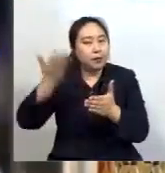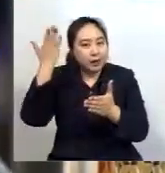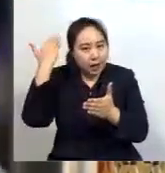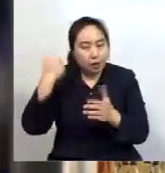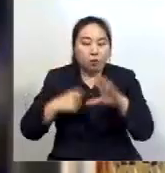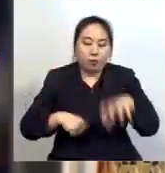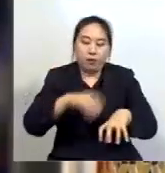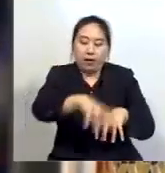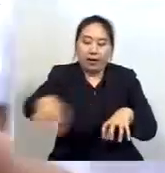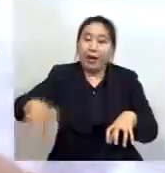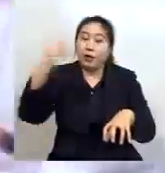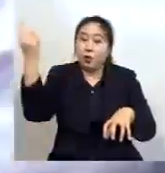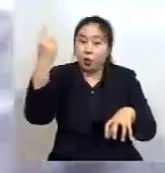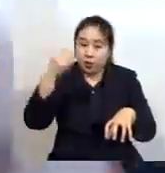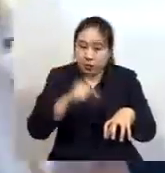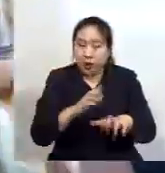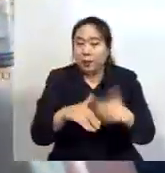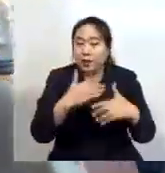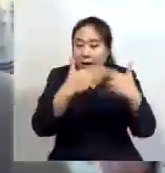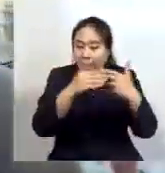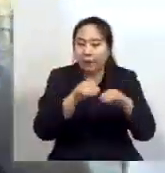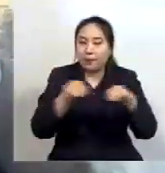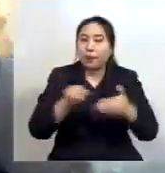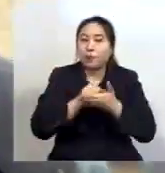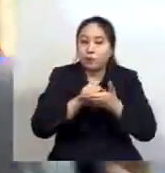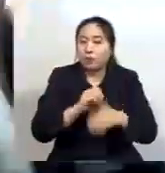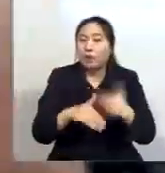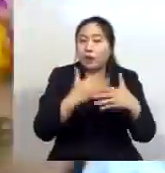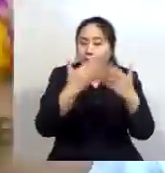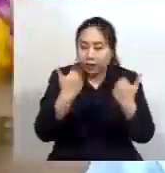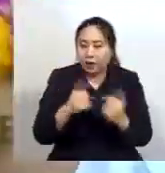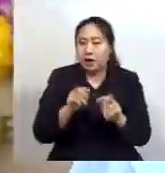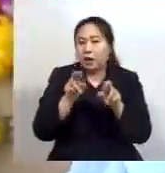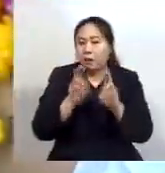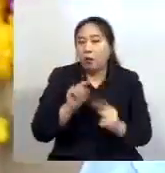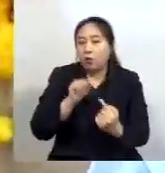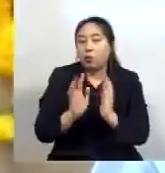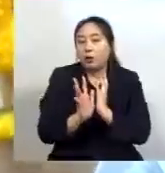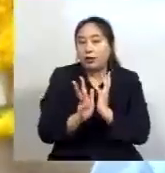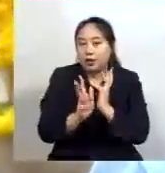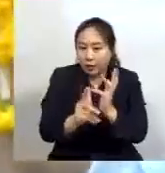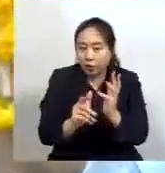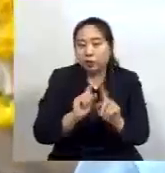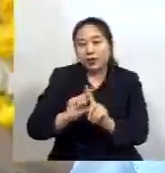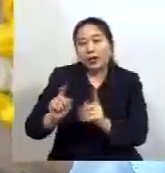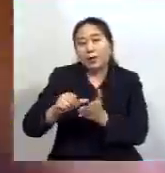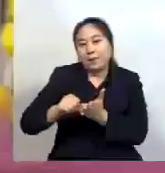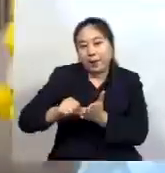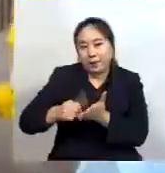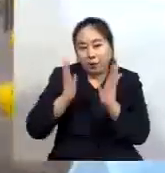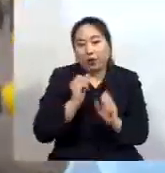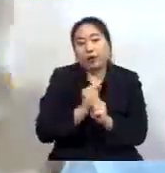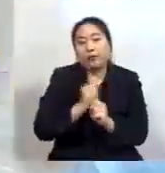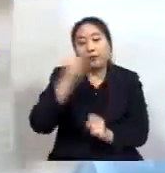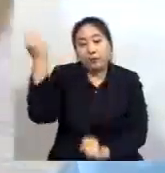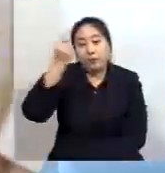แหล่งท่องเที่ยวพัฒนามาตรฐานการบริการการท่องเที่ยวปรับปรุงระบบคิวการรอคอยในการเดินทางพัฒนาบุคลากร